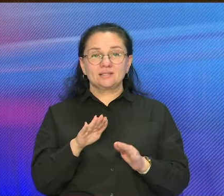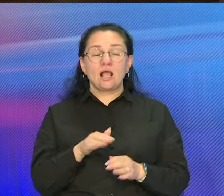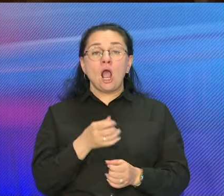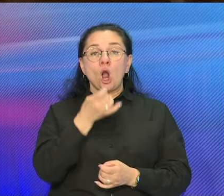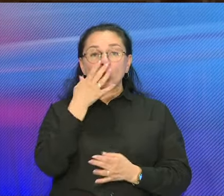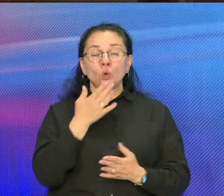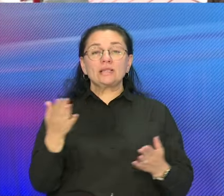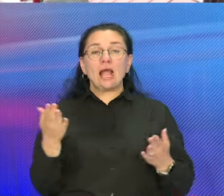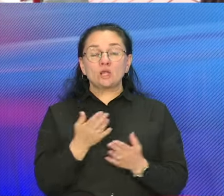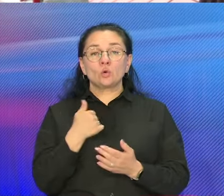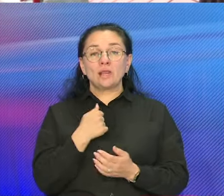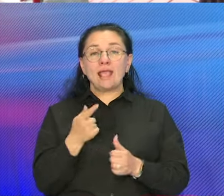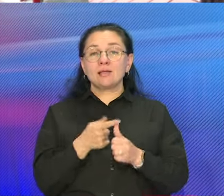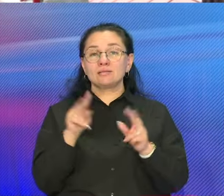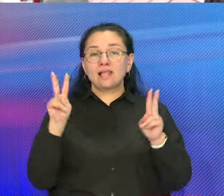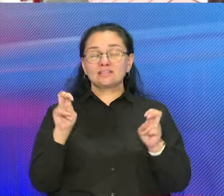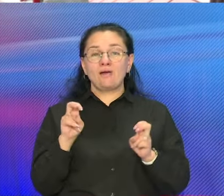назвал городом трёх У